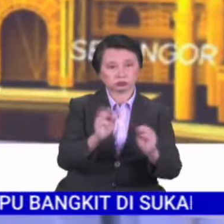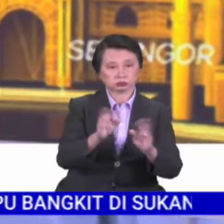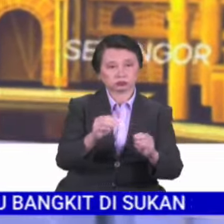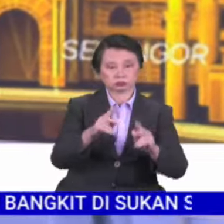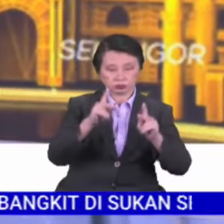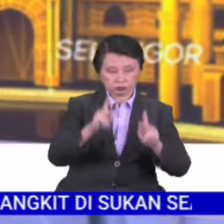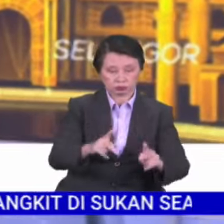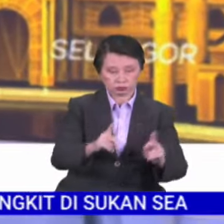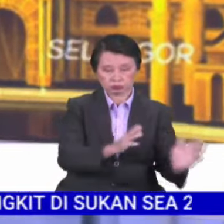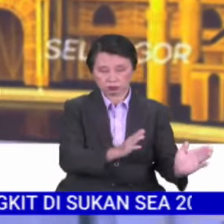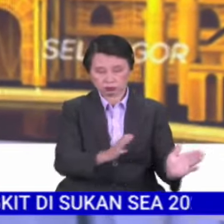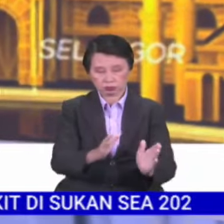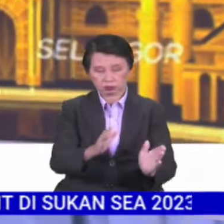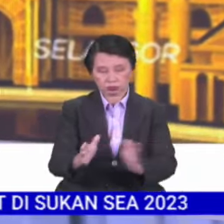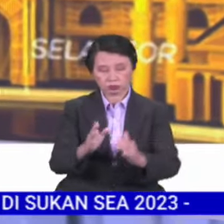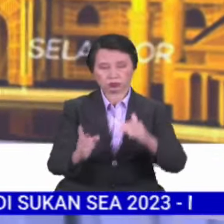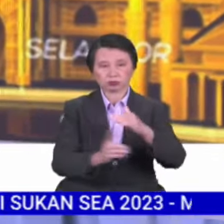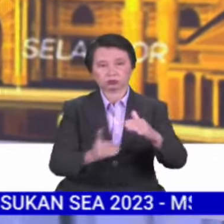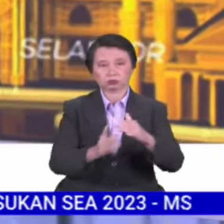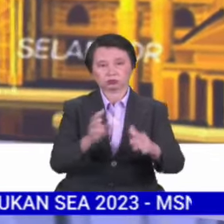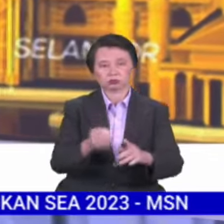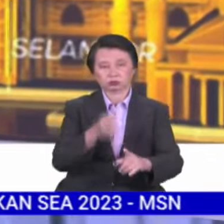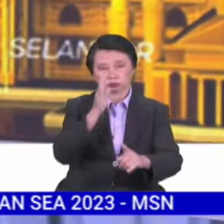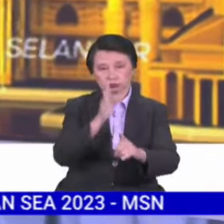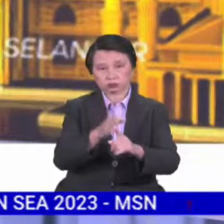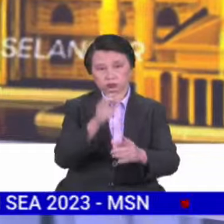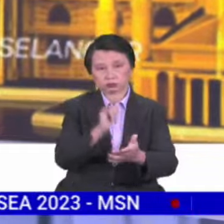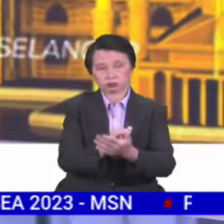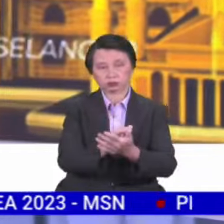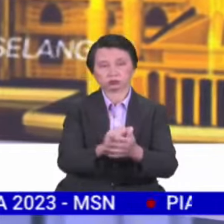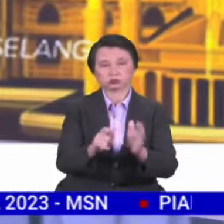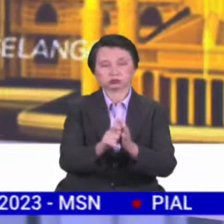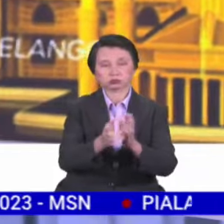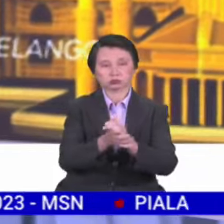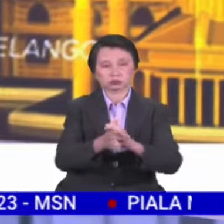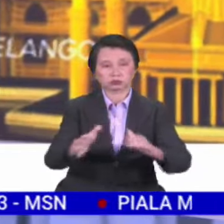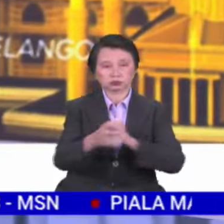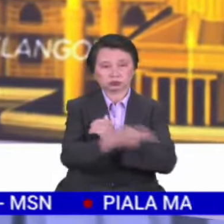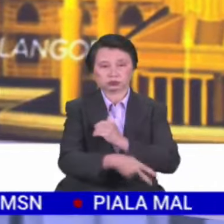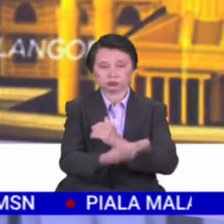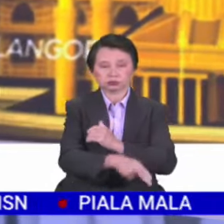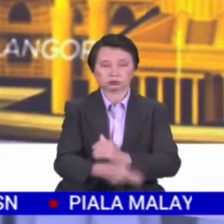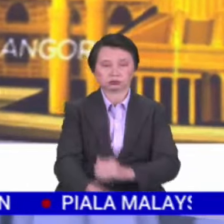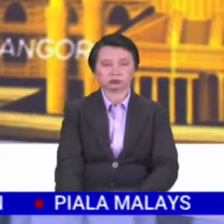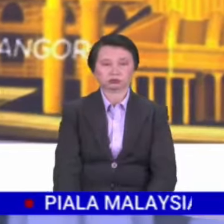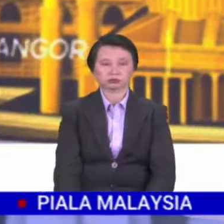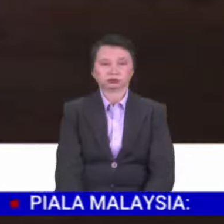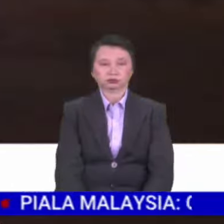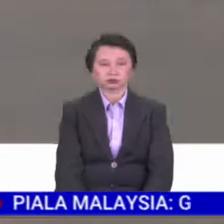pihaknya menyelaras dasar dan juga arah tuju berkaitan keselamatan negara.